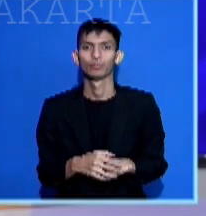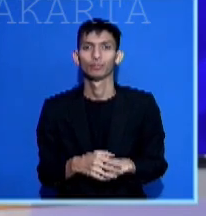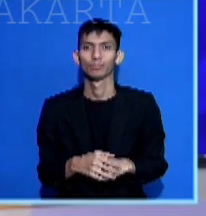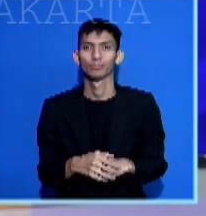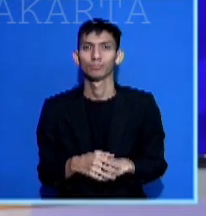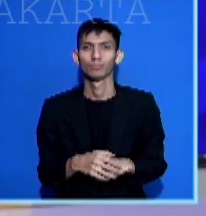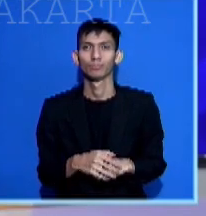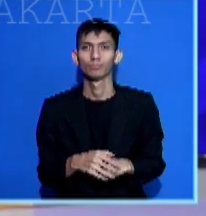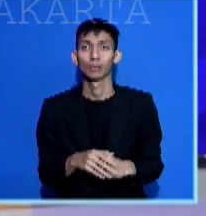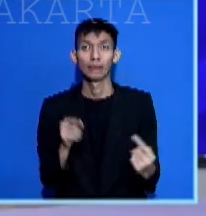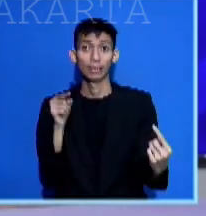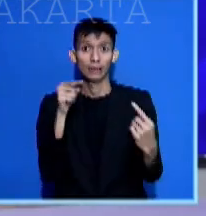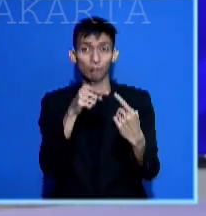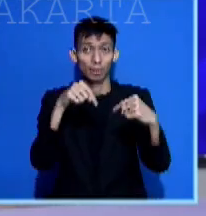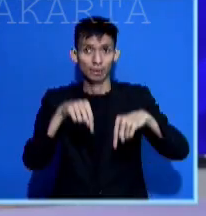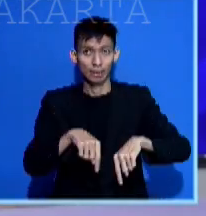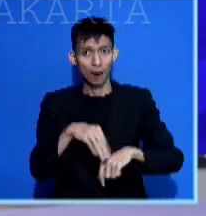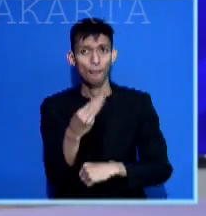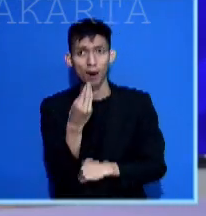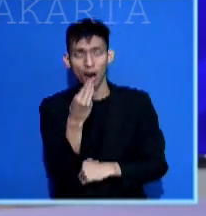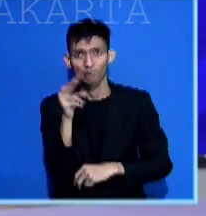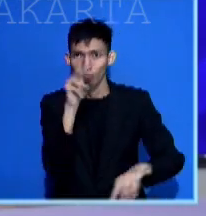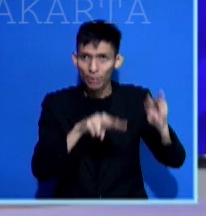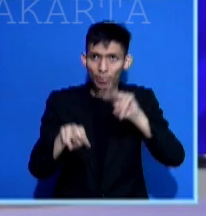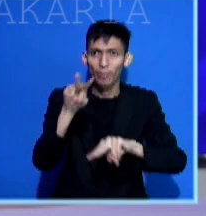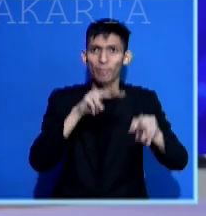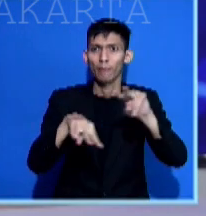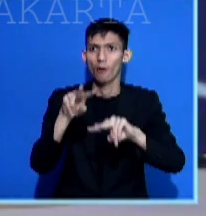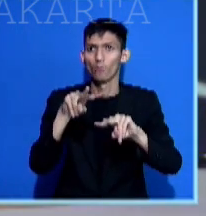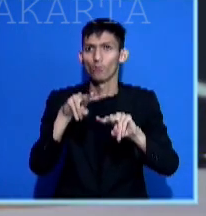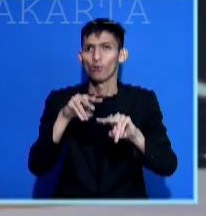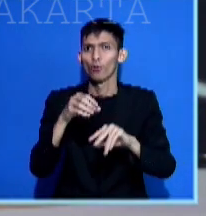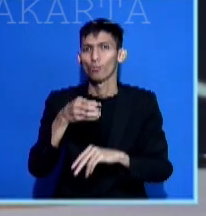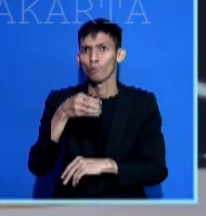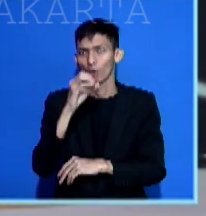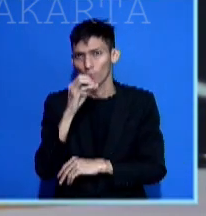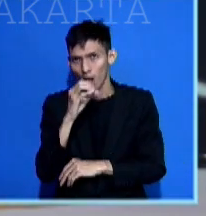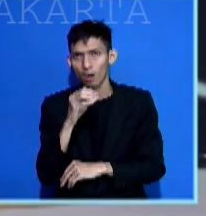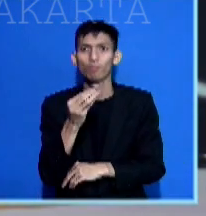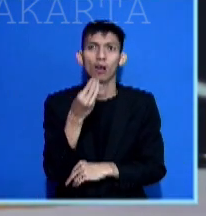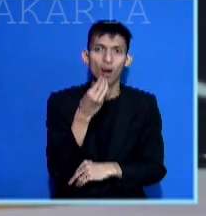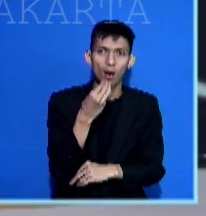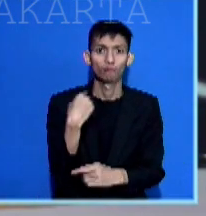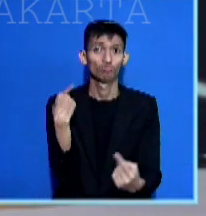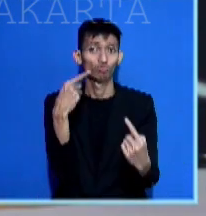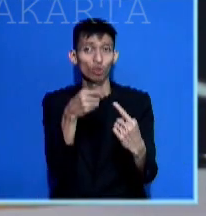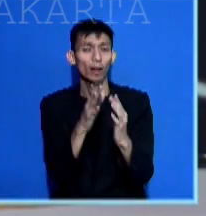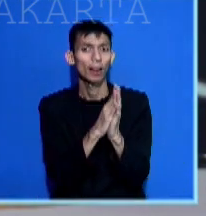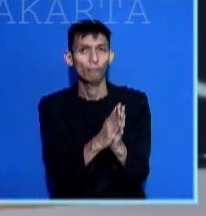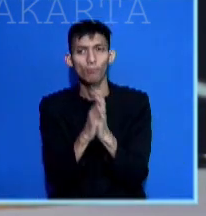Hingga saat ini pemeriksaan makanan dan minuman maupun bahan pangan lain terus dilakukan seiring mendekati Hari Raya Idul